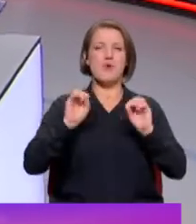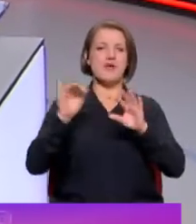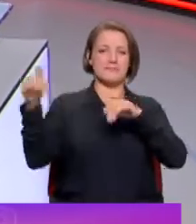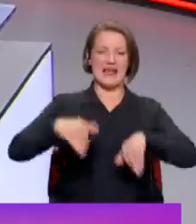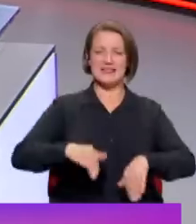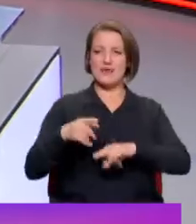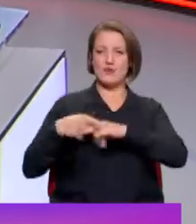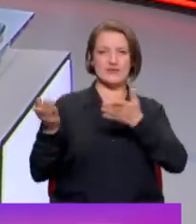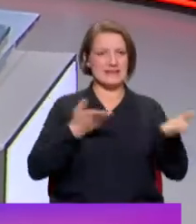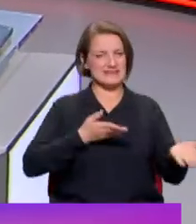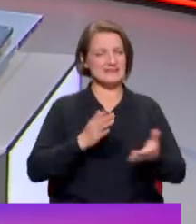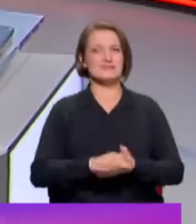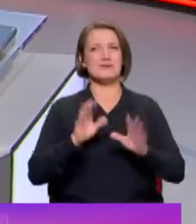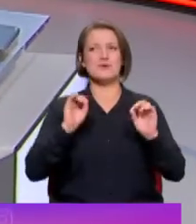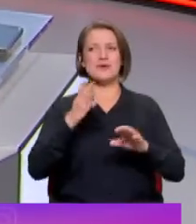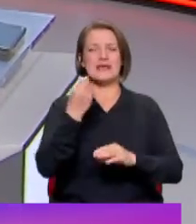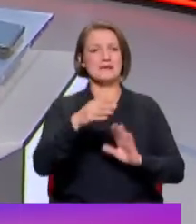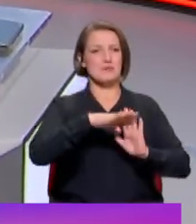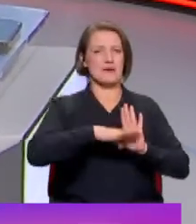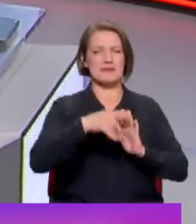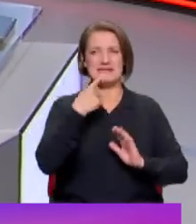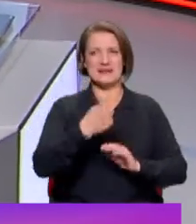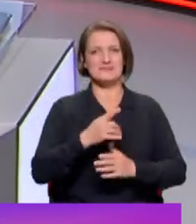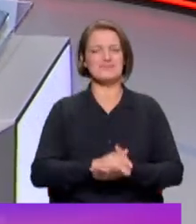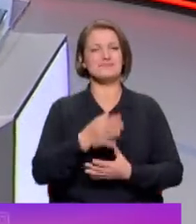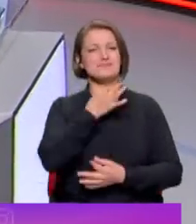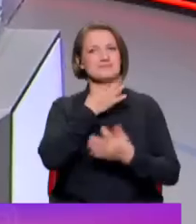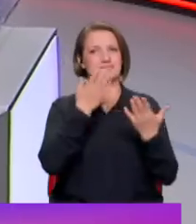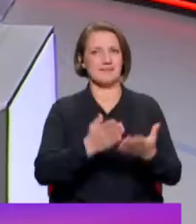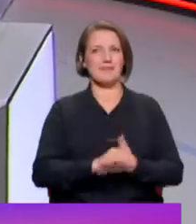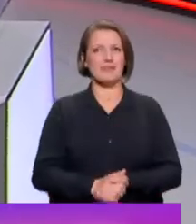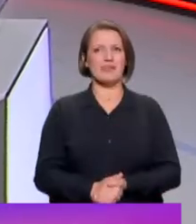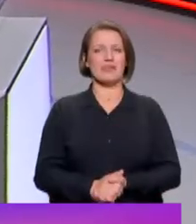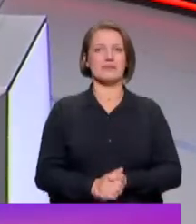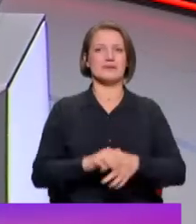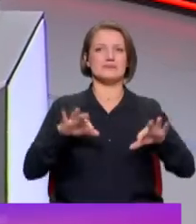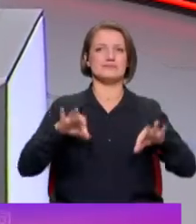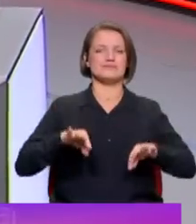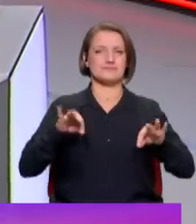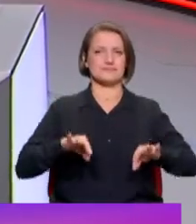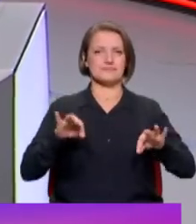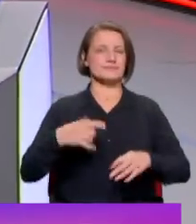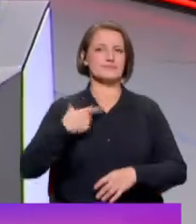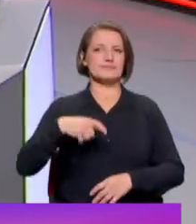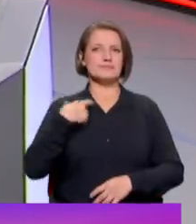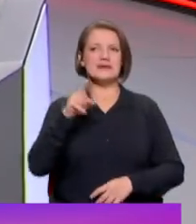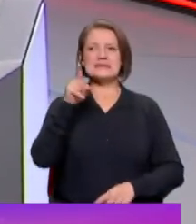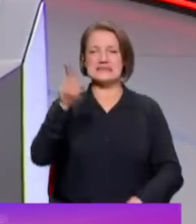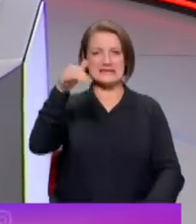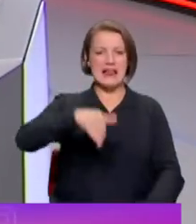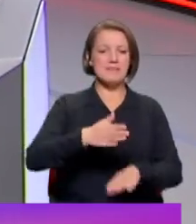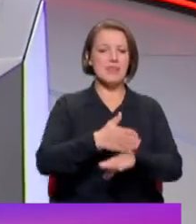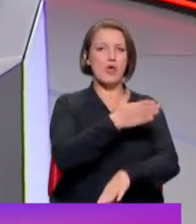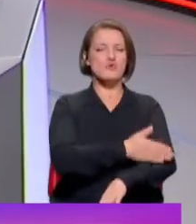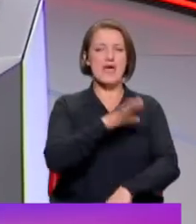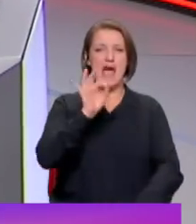stüdyomu hoş geldiniz di teşekkürler İyi yayınlar diliyor Günaydın di teşekkür ediyoruz Bizler de şimdi Eee özellikle Siz gelmeden